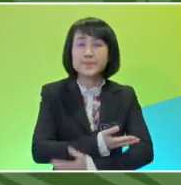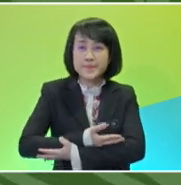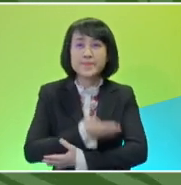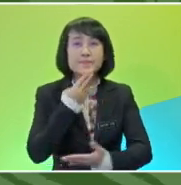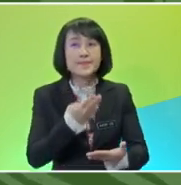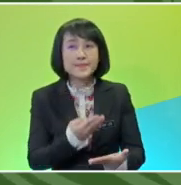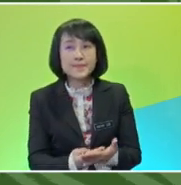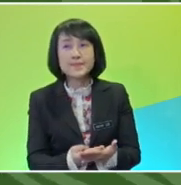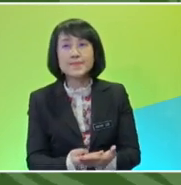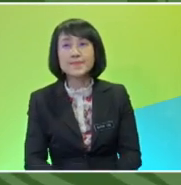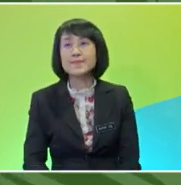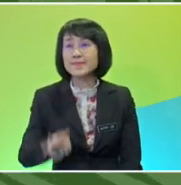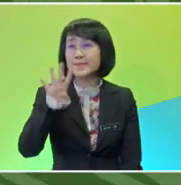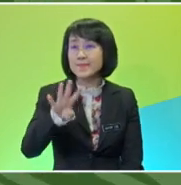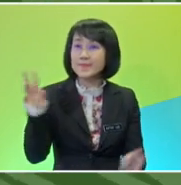kasih